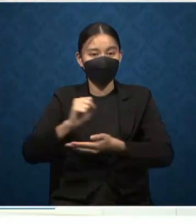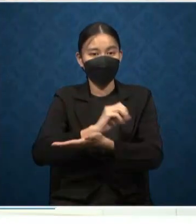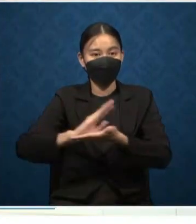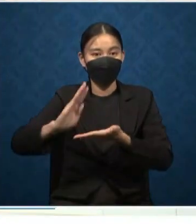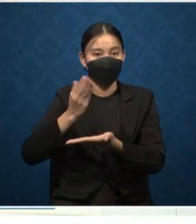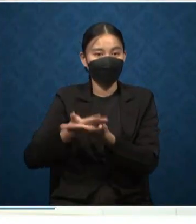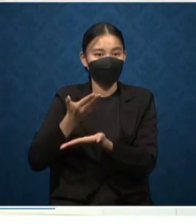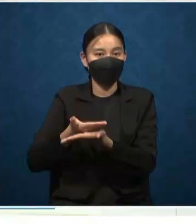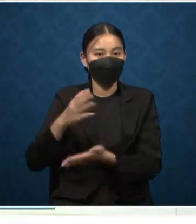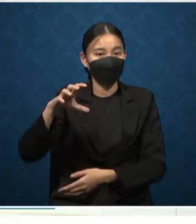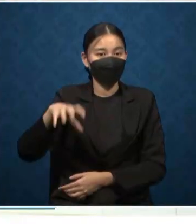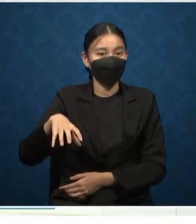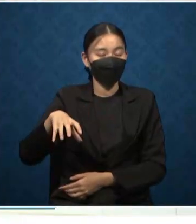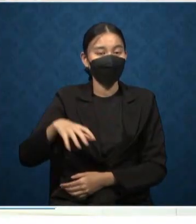ารเงิน